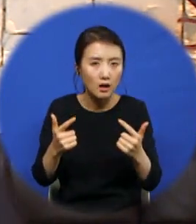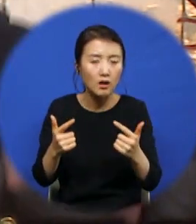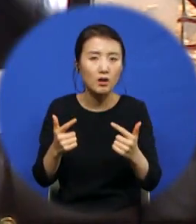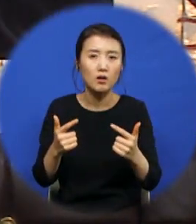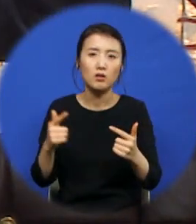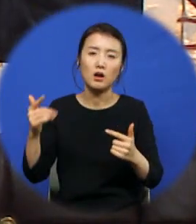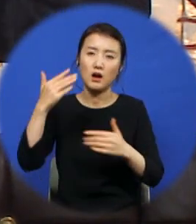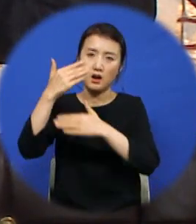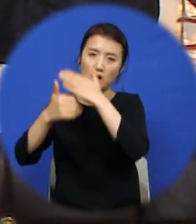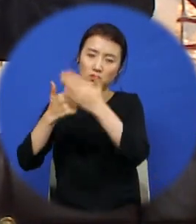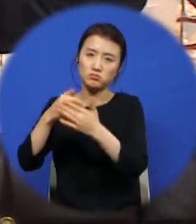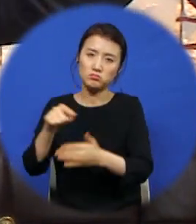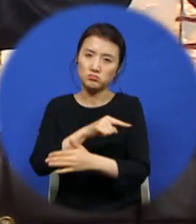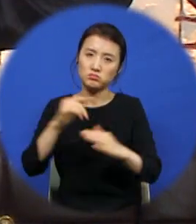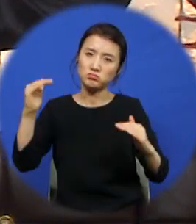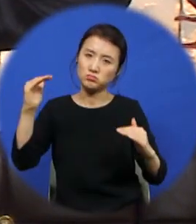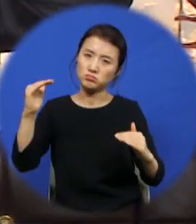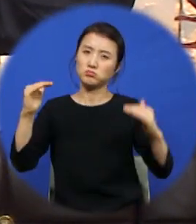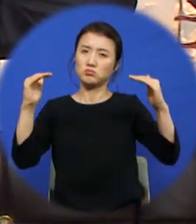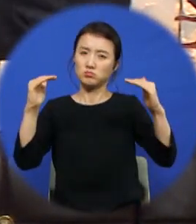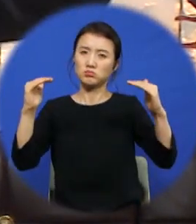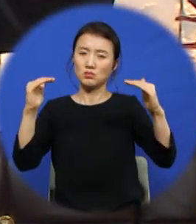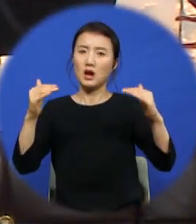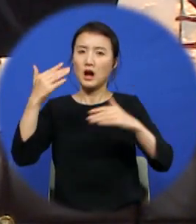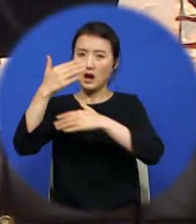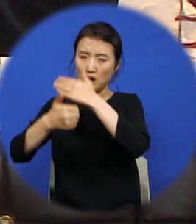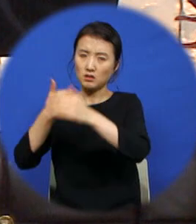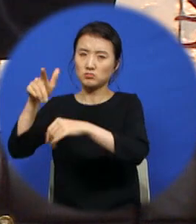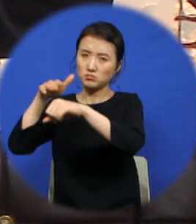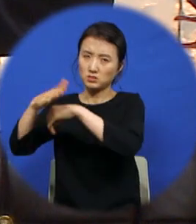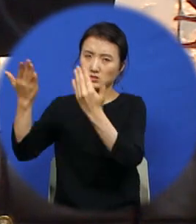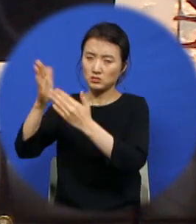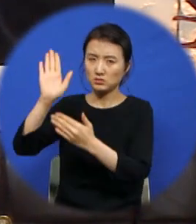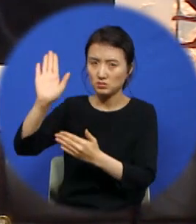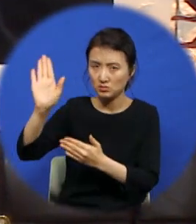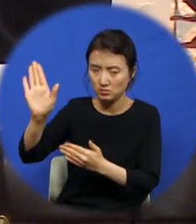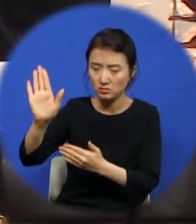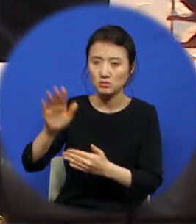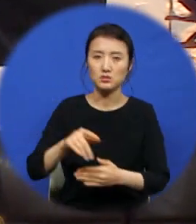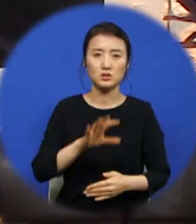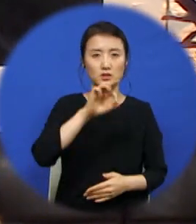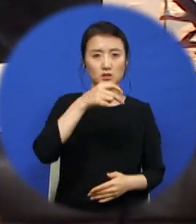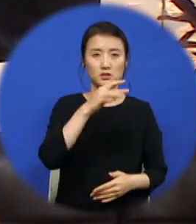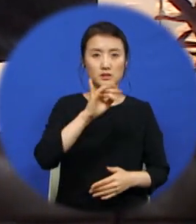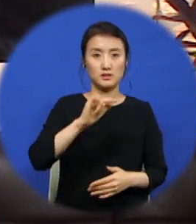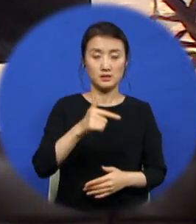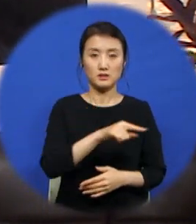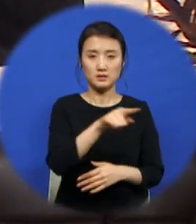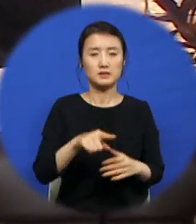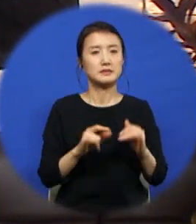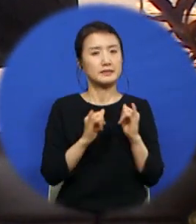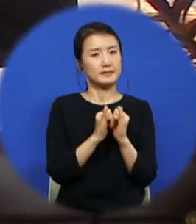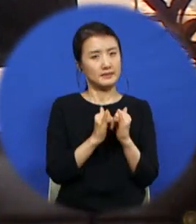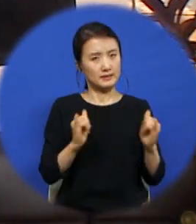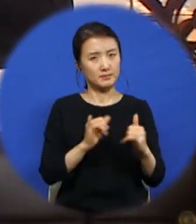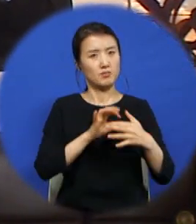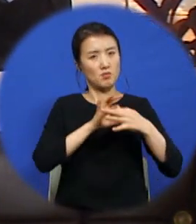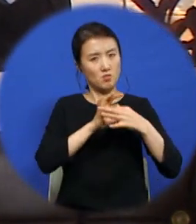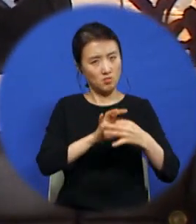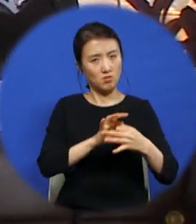아니고 하느님과 하나님은 하나님 일을 하시고 예 유대인들은 하나님의 하시는 일을